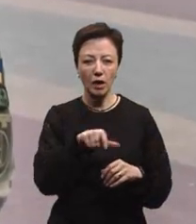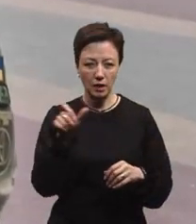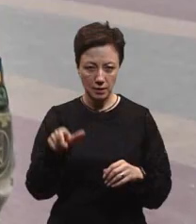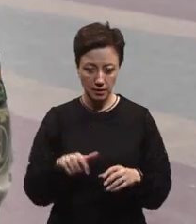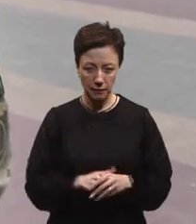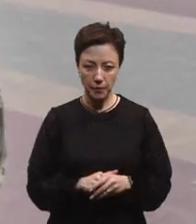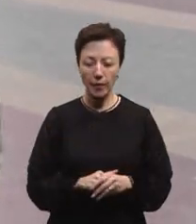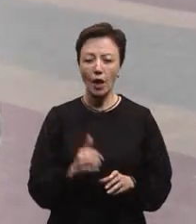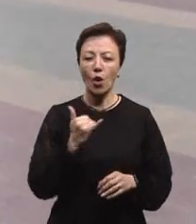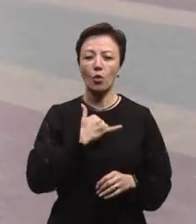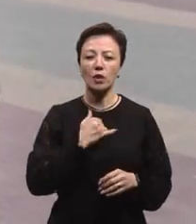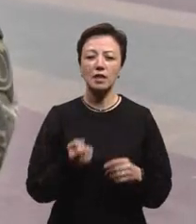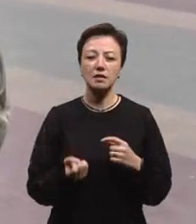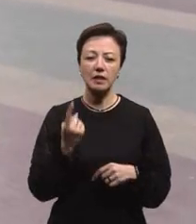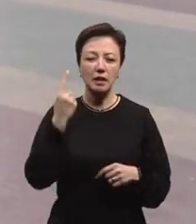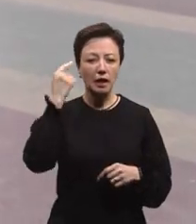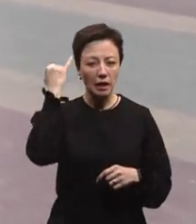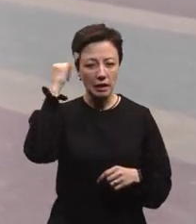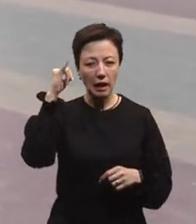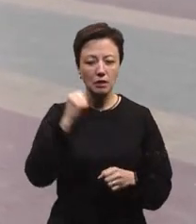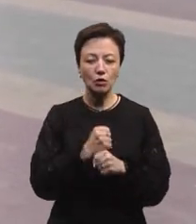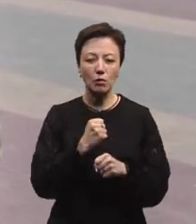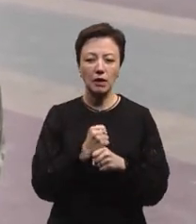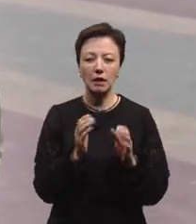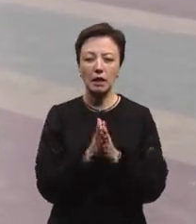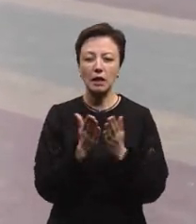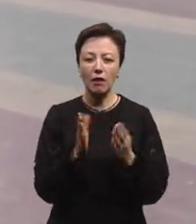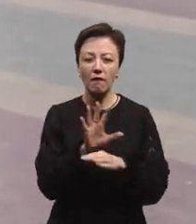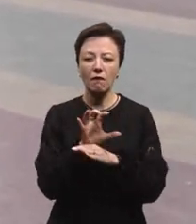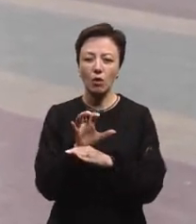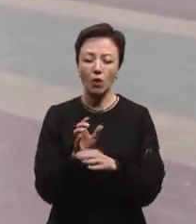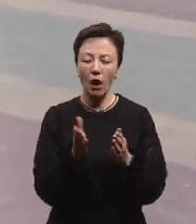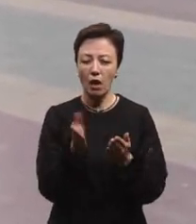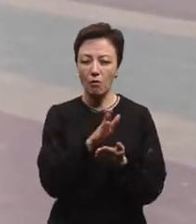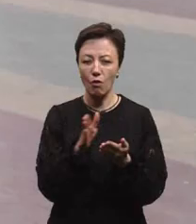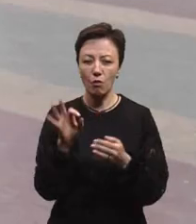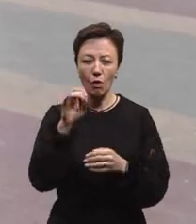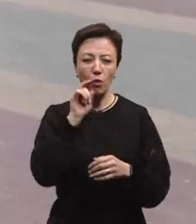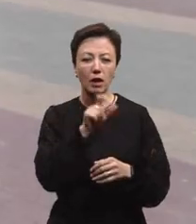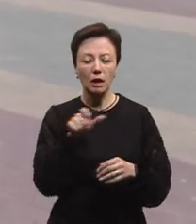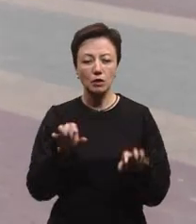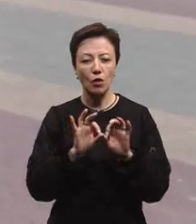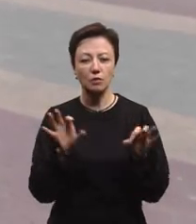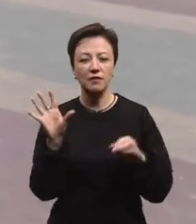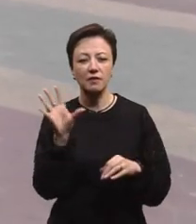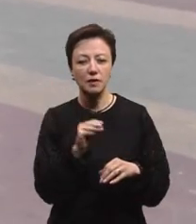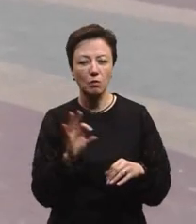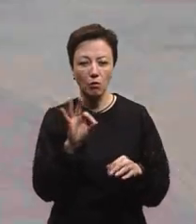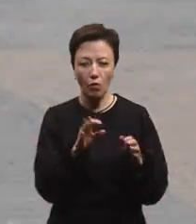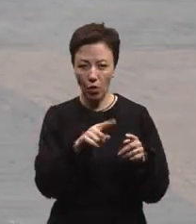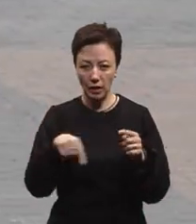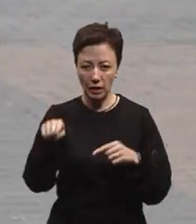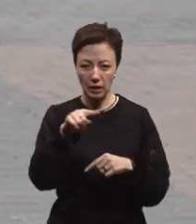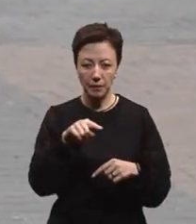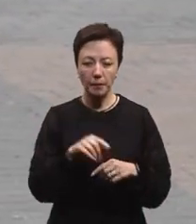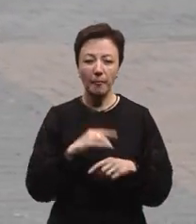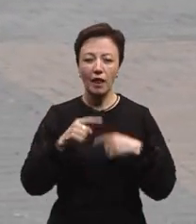у нас виникла ідея зробити книгу фотоальбом про українців з їх біографію щоб розповісти всім про них